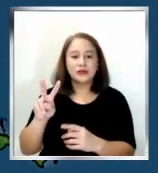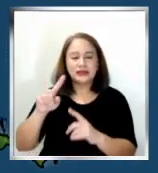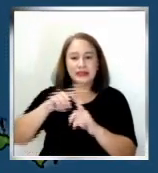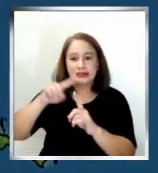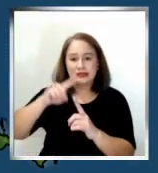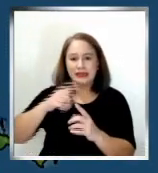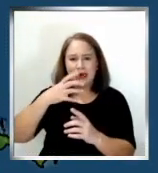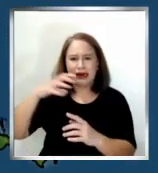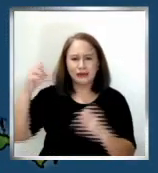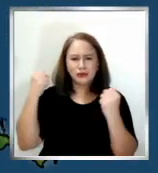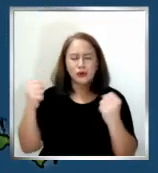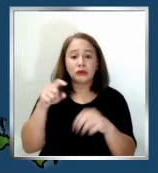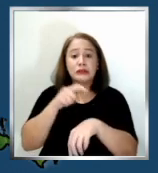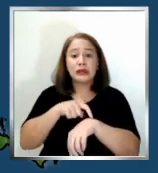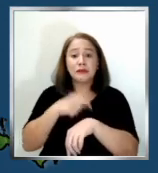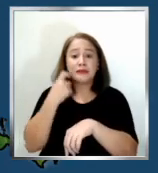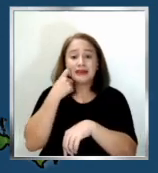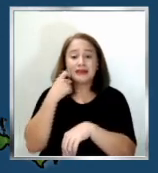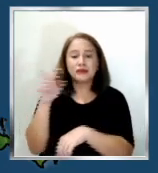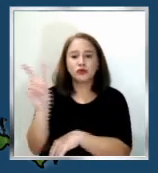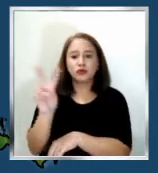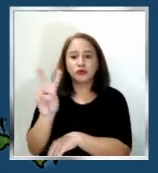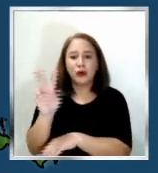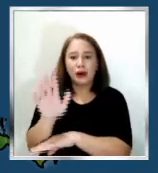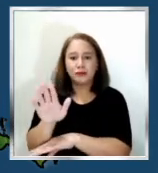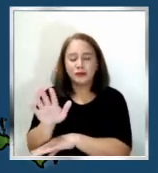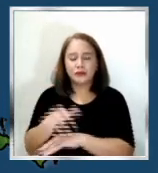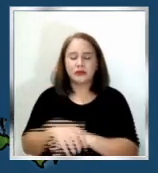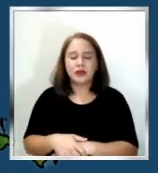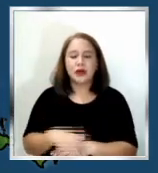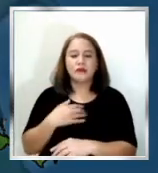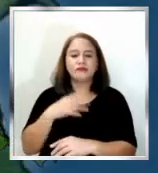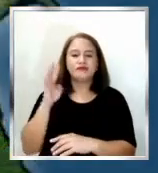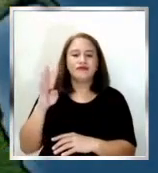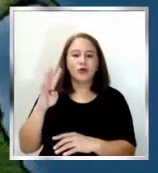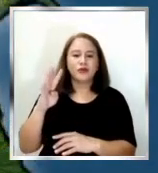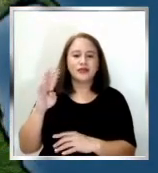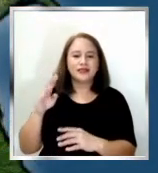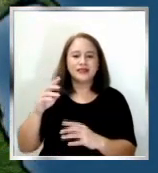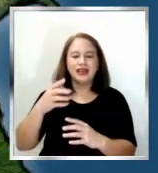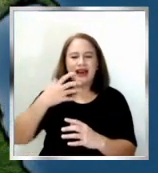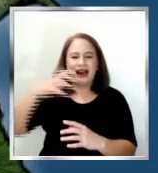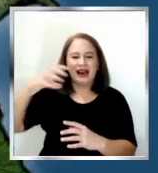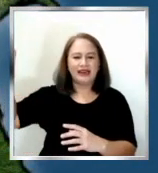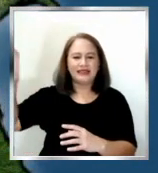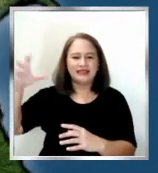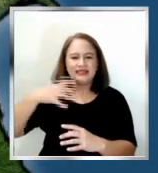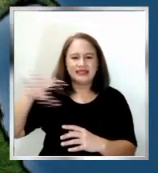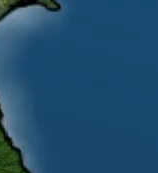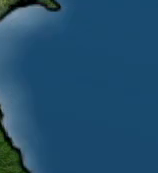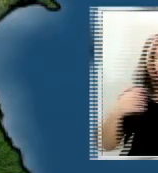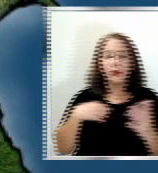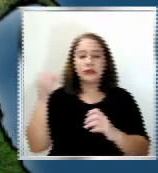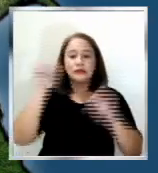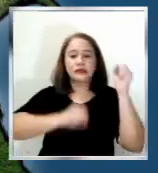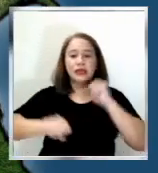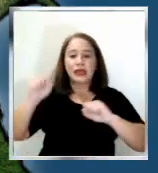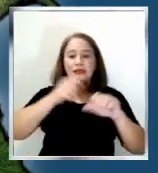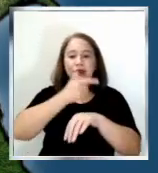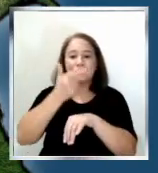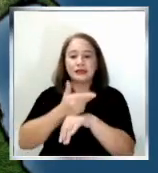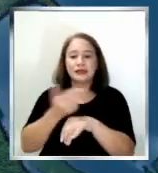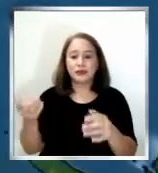alas 2 po yan ang hapon. Umabot naman sa 40 degrees Celsius ang init factor dyan sa may Science Garden sa Quezon City. At